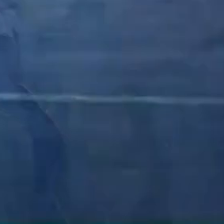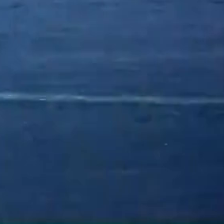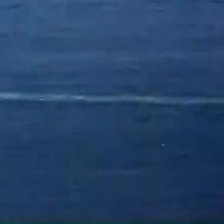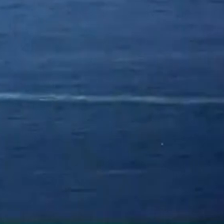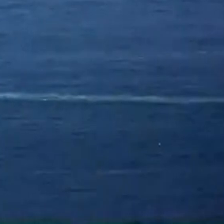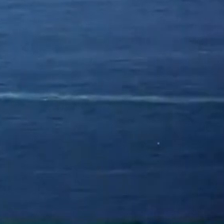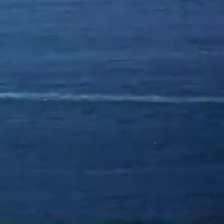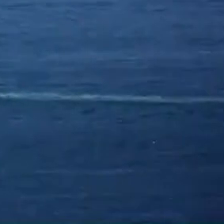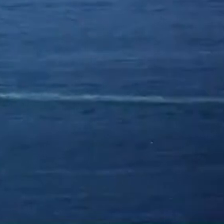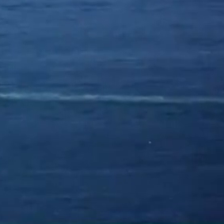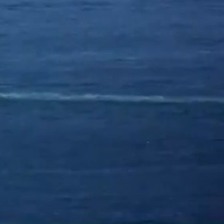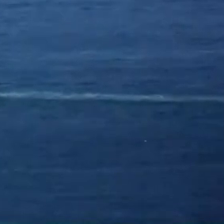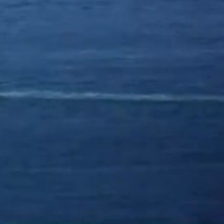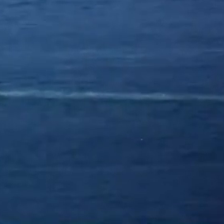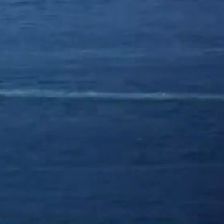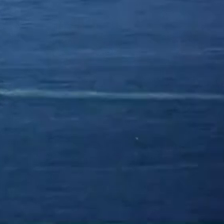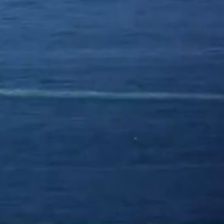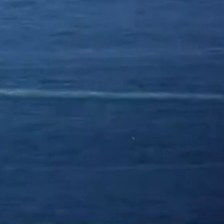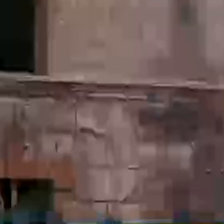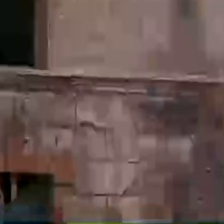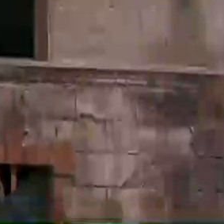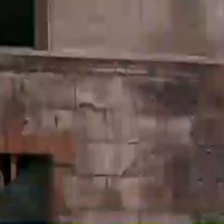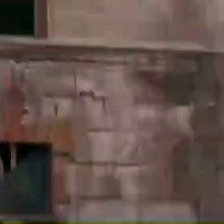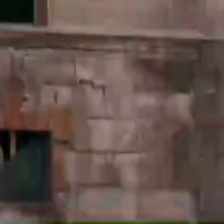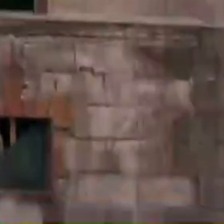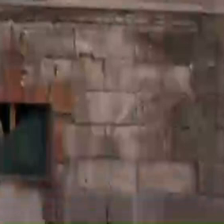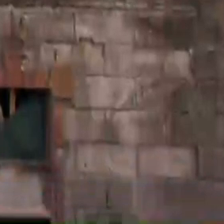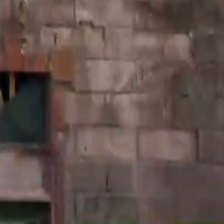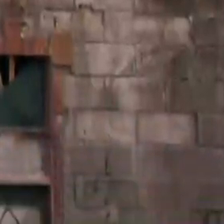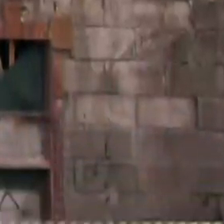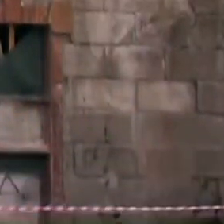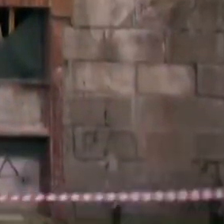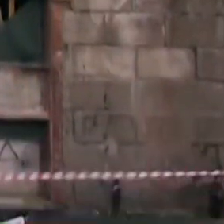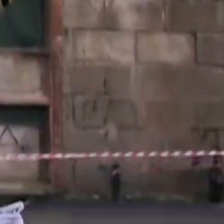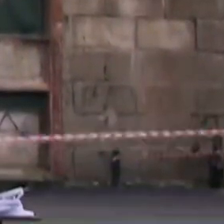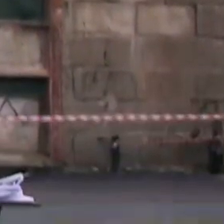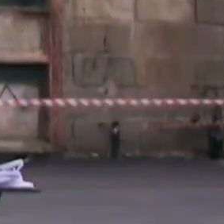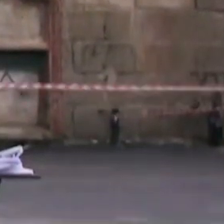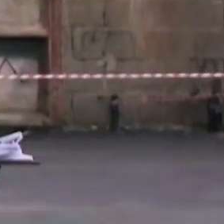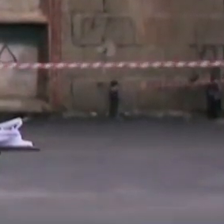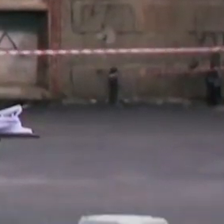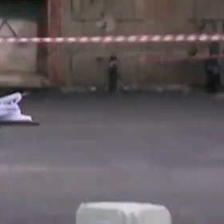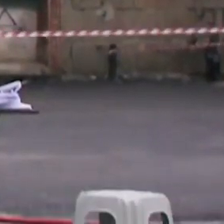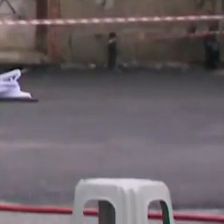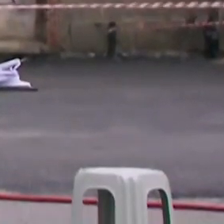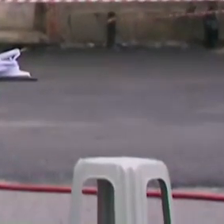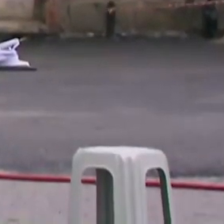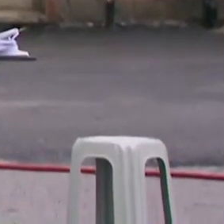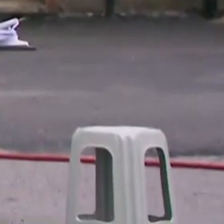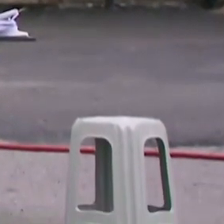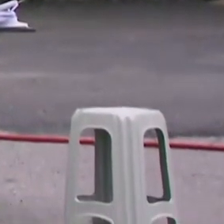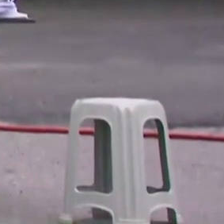Gündüz vakti yüksek bir tepeden Kız Kulesi, Üsküdar. Etrafına kırmızı şerit çekilmiş metruk bir binanın karşısında